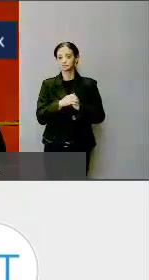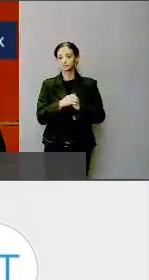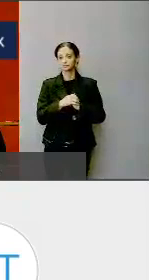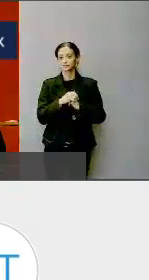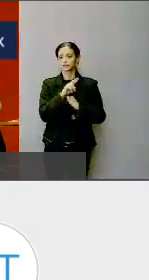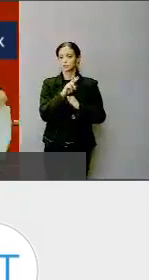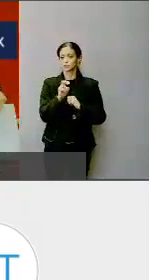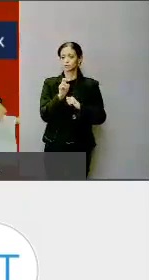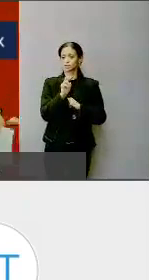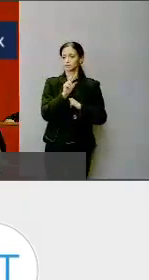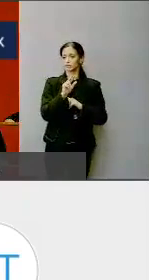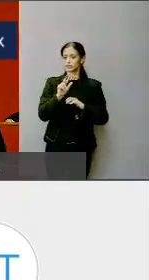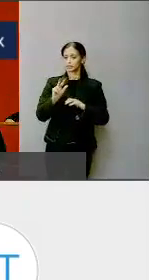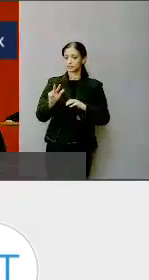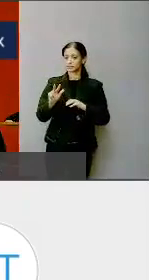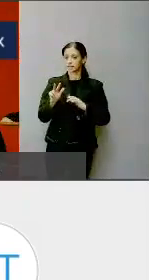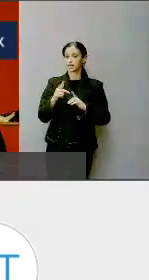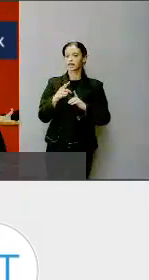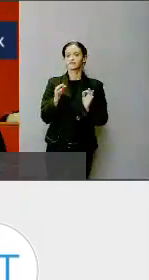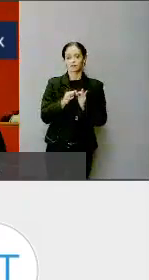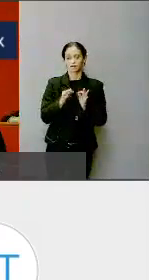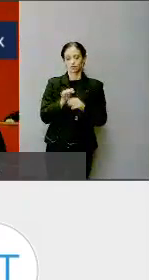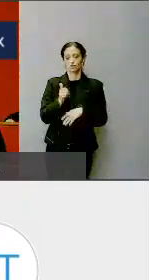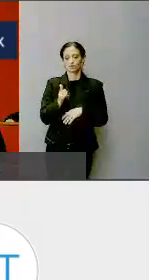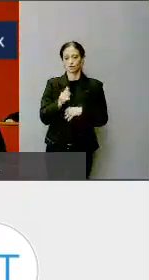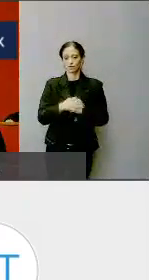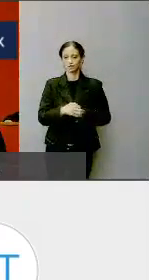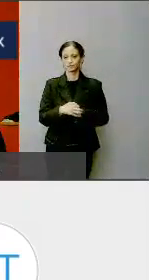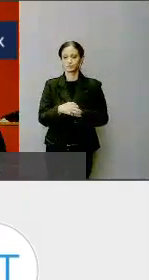223 favorevole